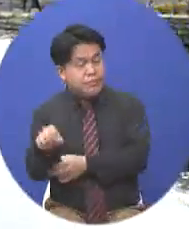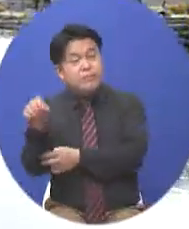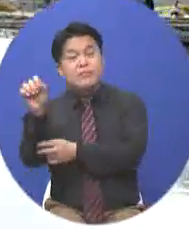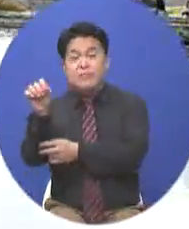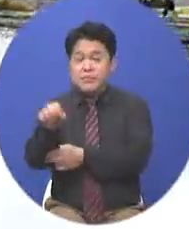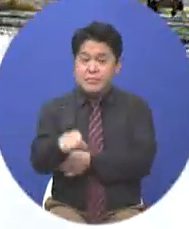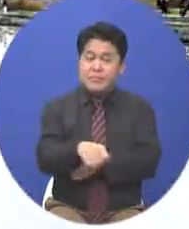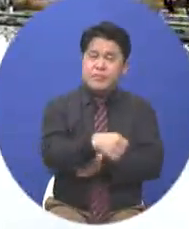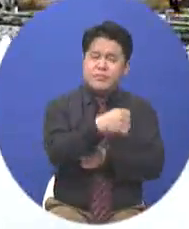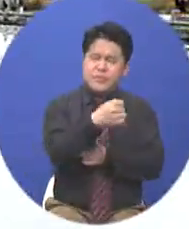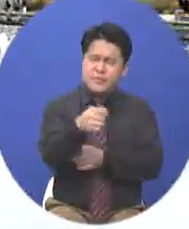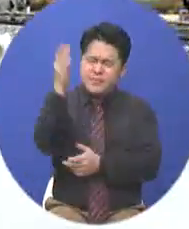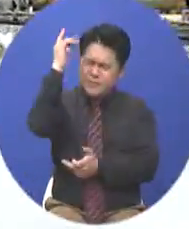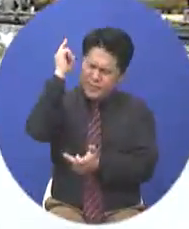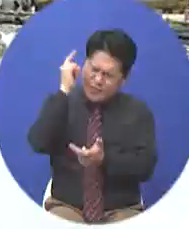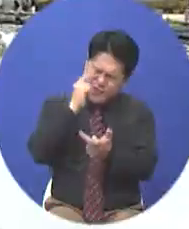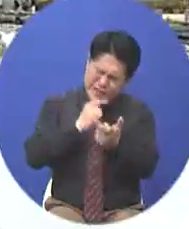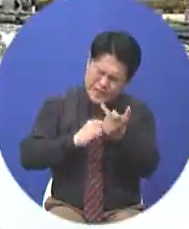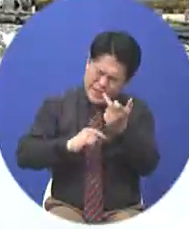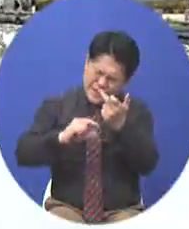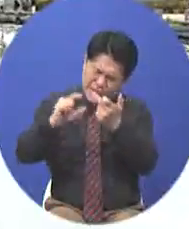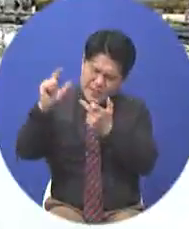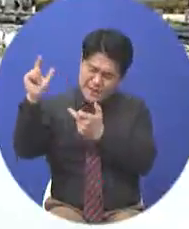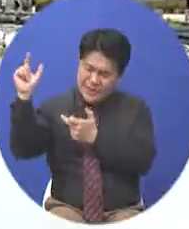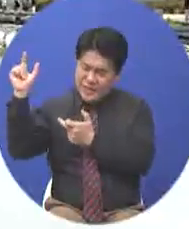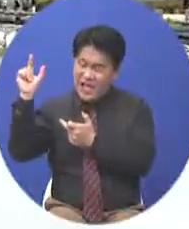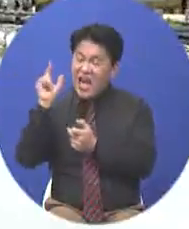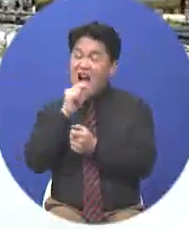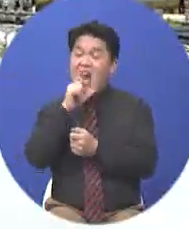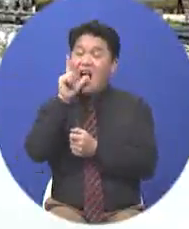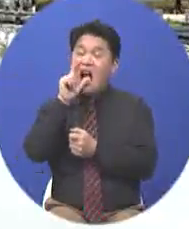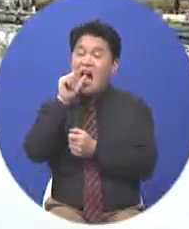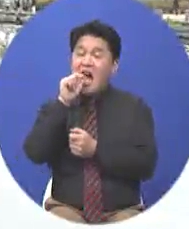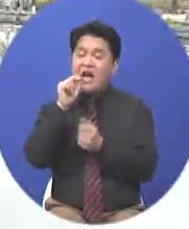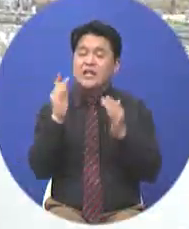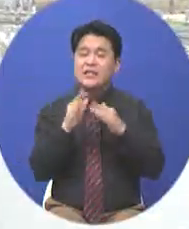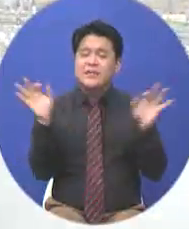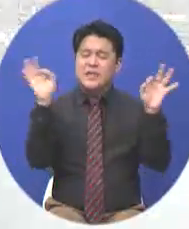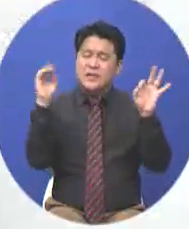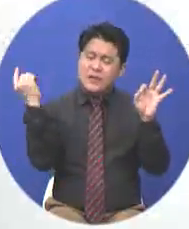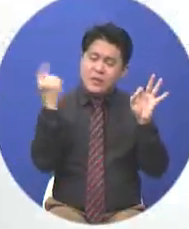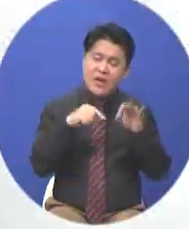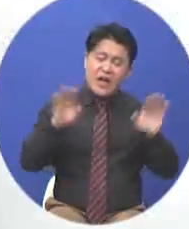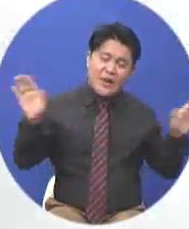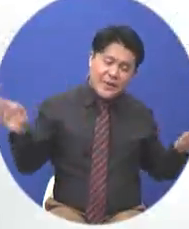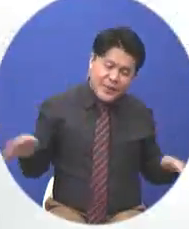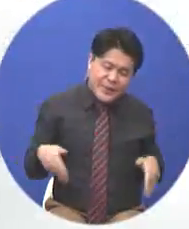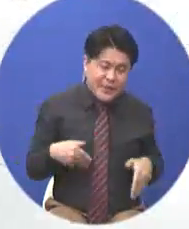밤새도 둥지를 찾아 날개를 섞는